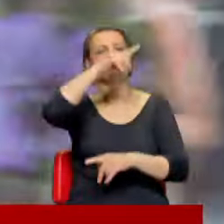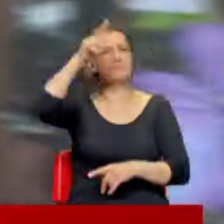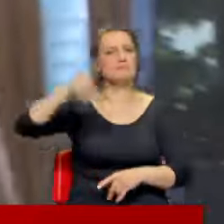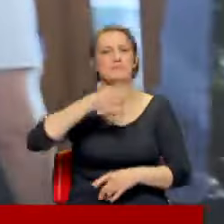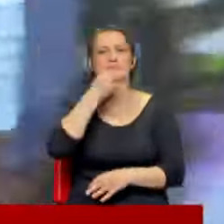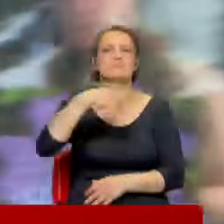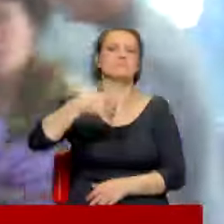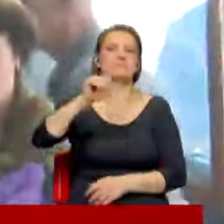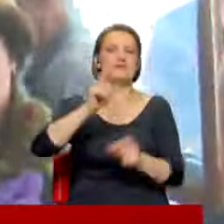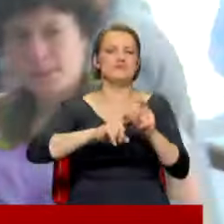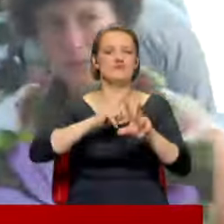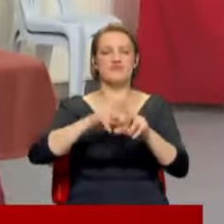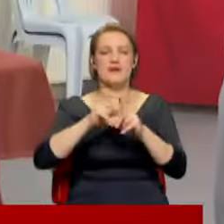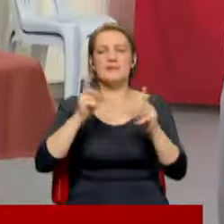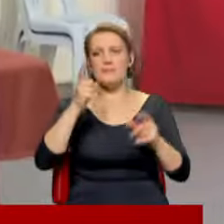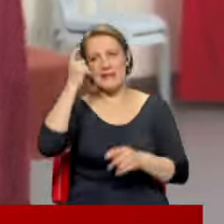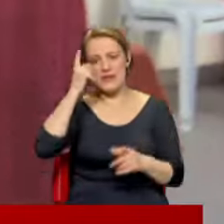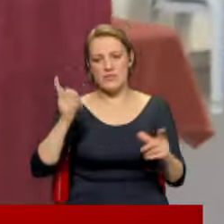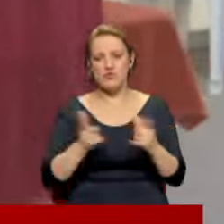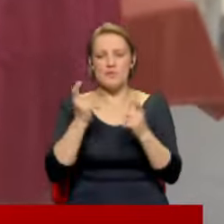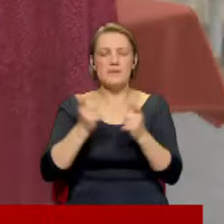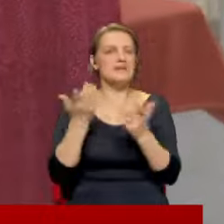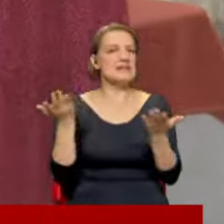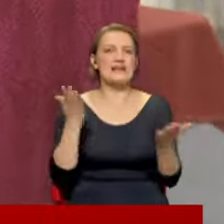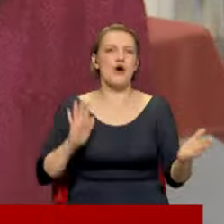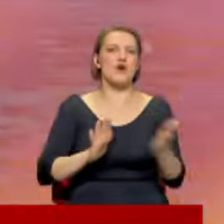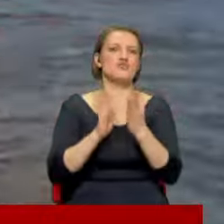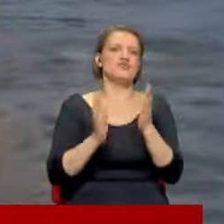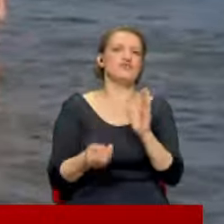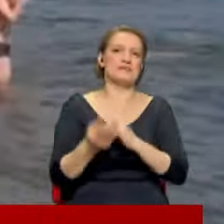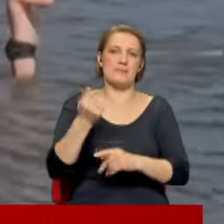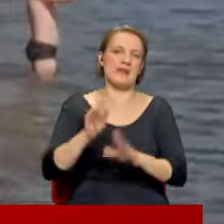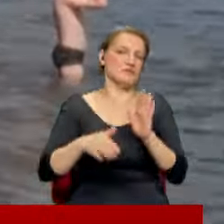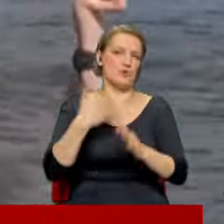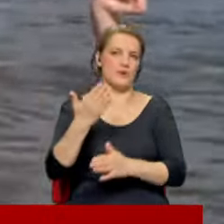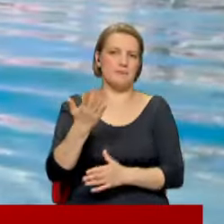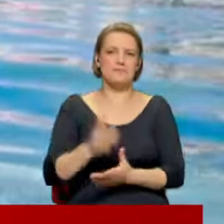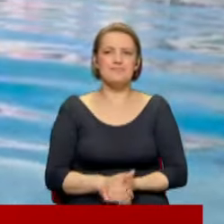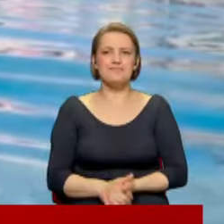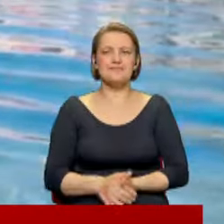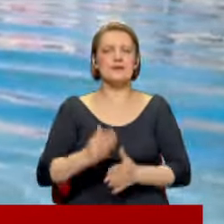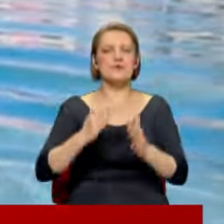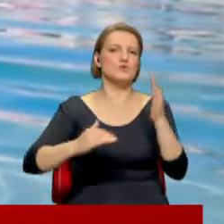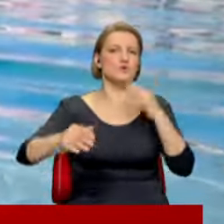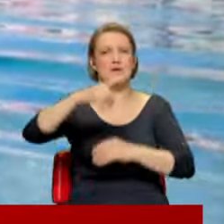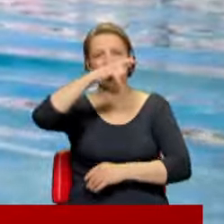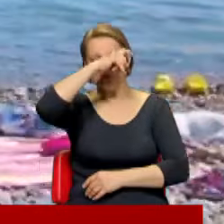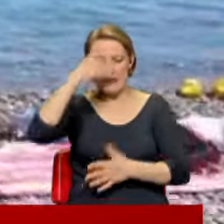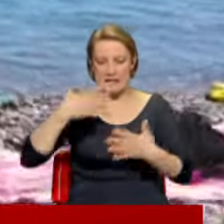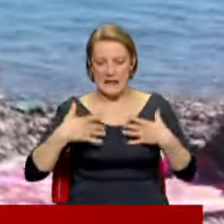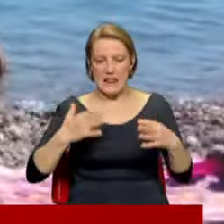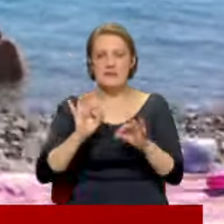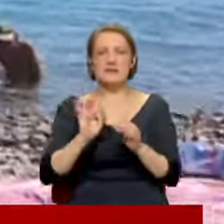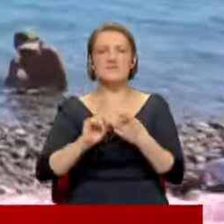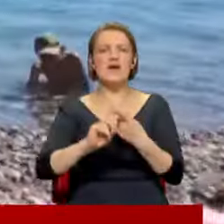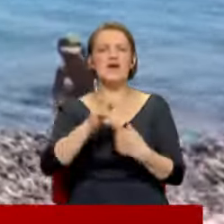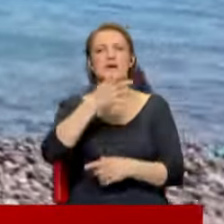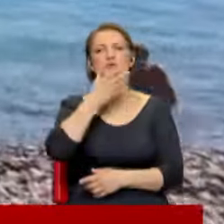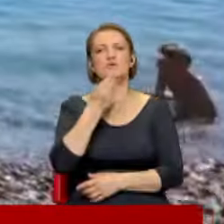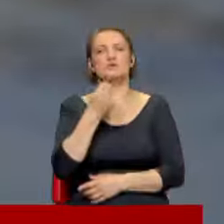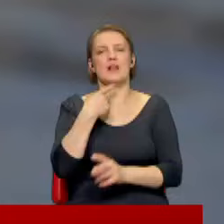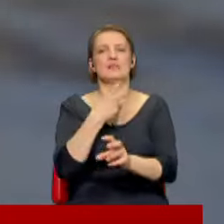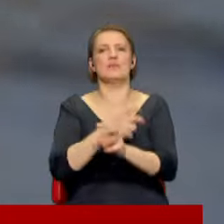vermedi. Çet bilgilendirme toplantısına nasıl karşı çıktılar? Birazdan. Yüksek sıcaklıklar sağlığı ve güzelliği tehdit